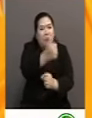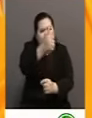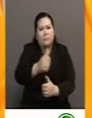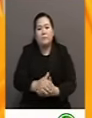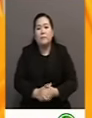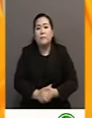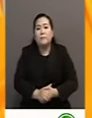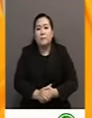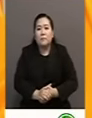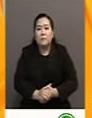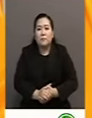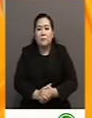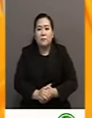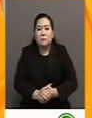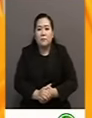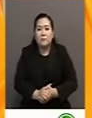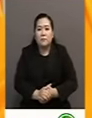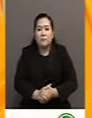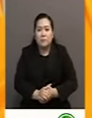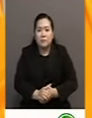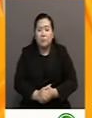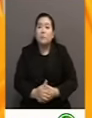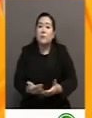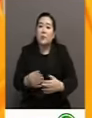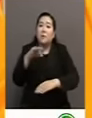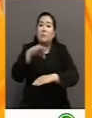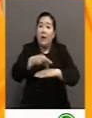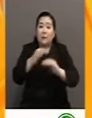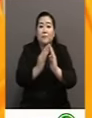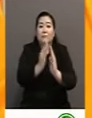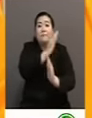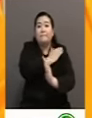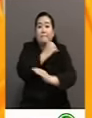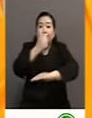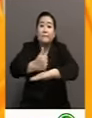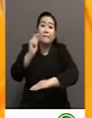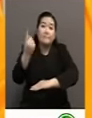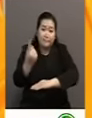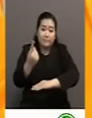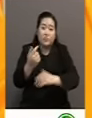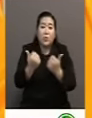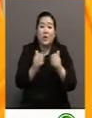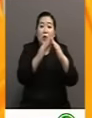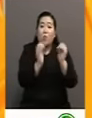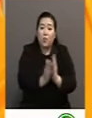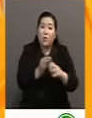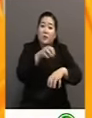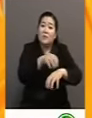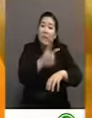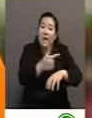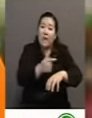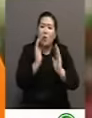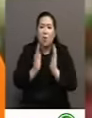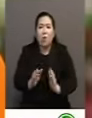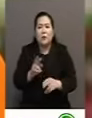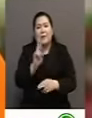ชี้แจงก็คือเป็นอีกหนึ่งเรื่องด่วนก็คือการแต่งตั้งเจ้าอาวาสเพราะว่าตอนนี้ไม่มีเจ้าอาวาสมานานแล้วมีแต่ผู้รัก